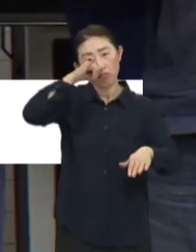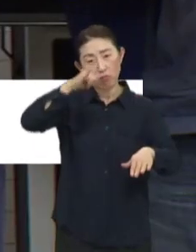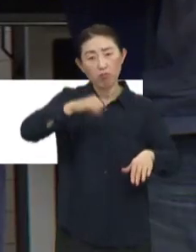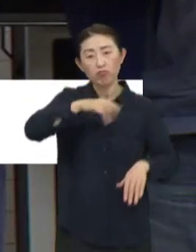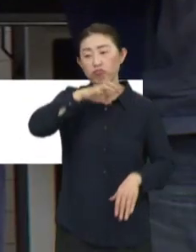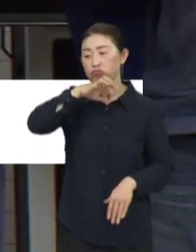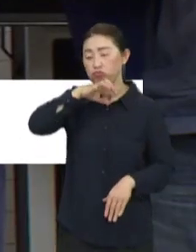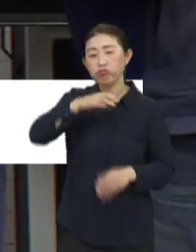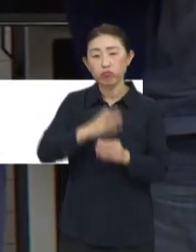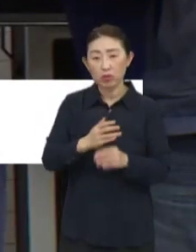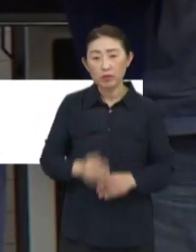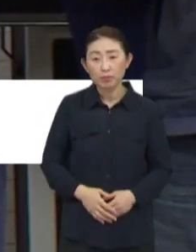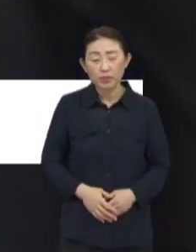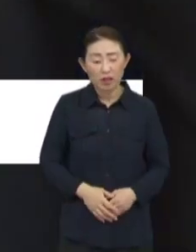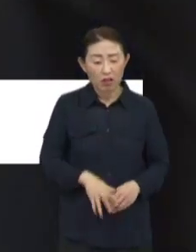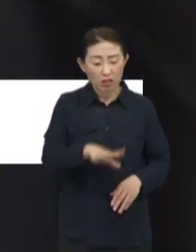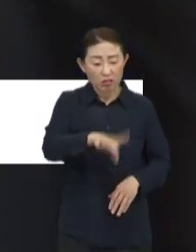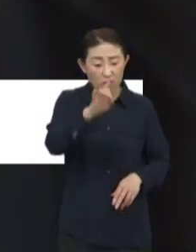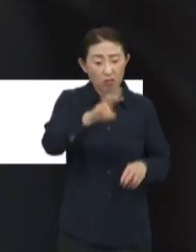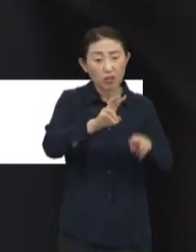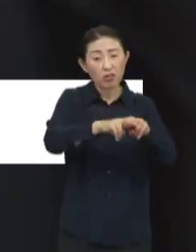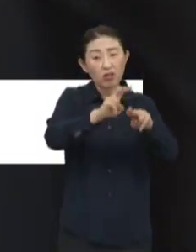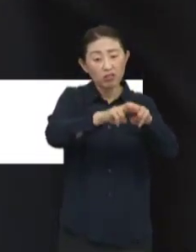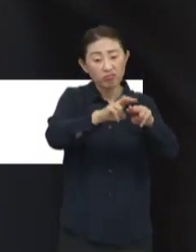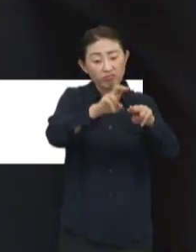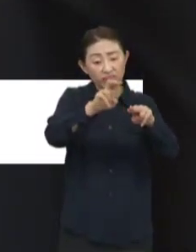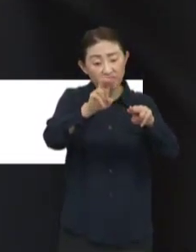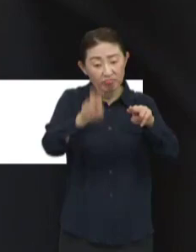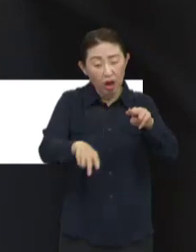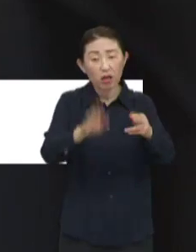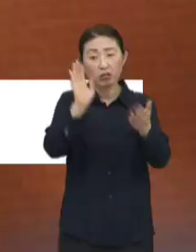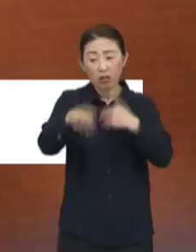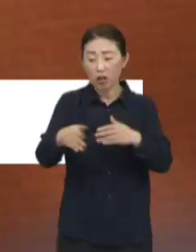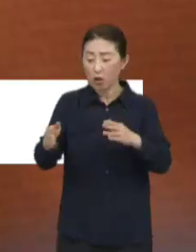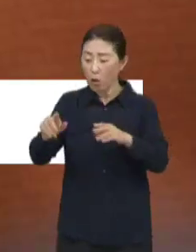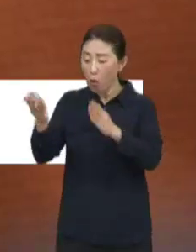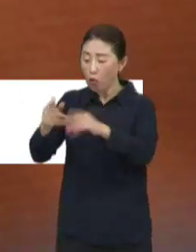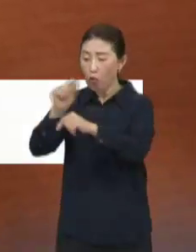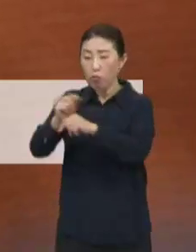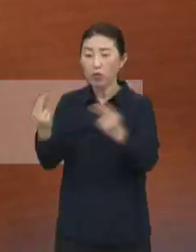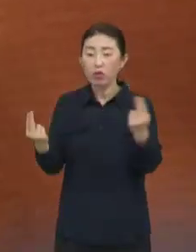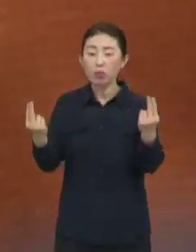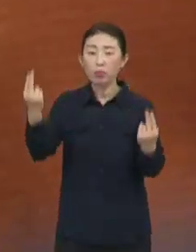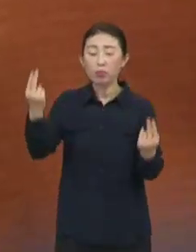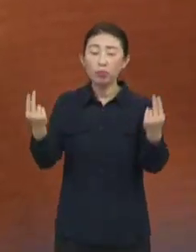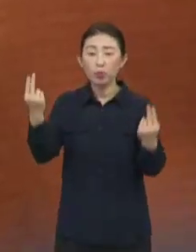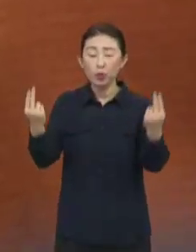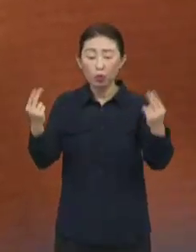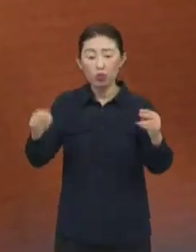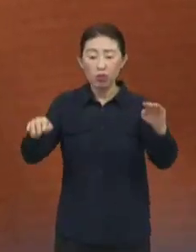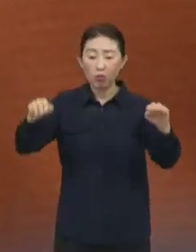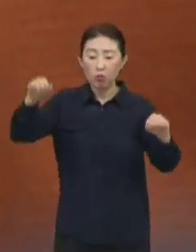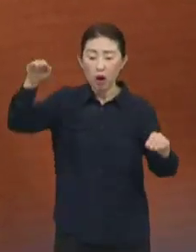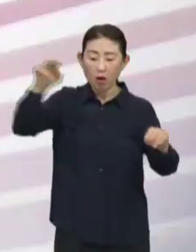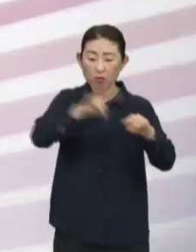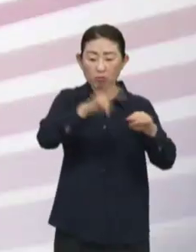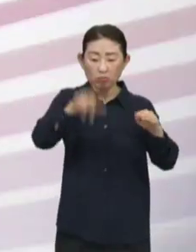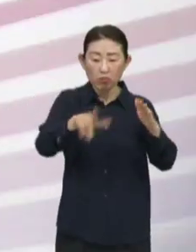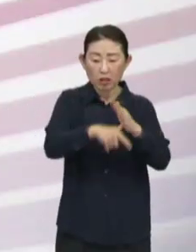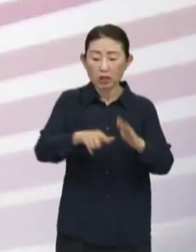비판했습니다. 낮은 직급으로 퇴직하면 일반 공무원과 비교해 받을 수 있는 연금도 적어진다는 겁니다.